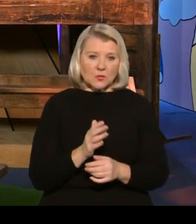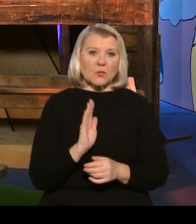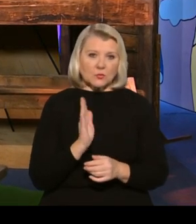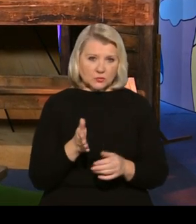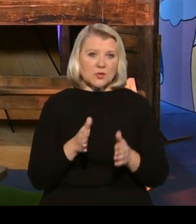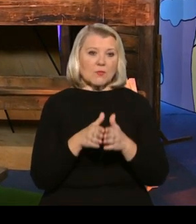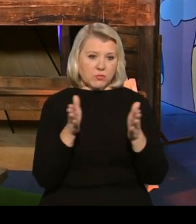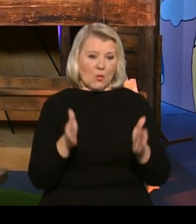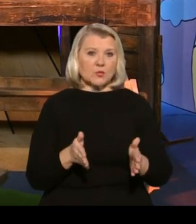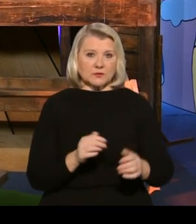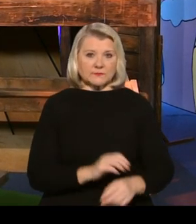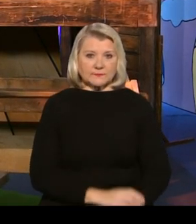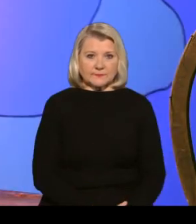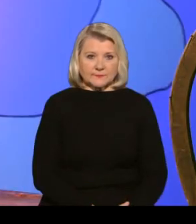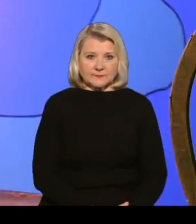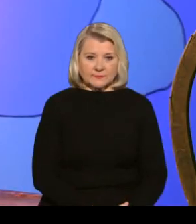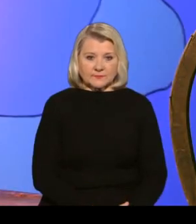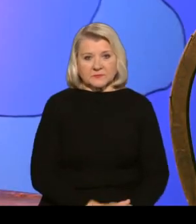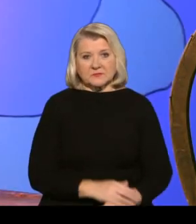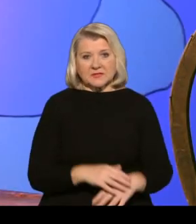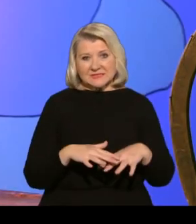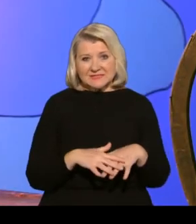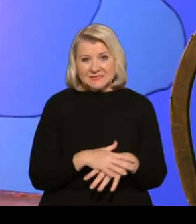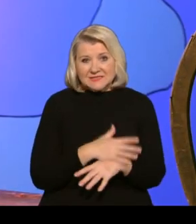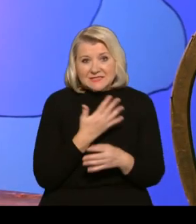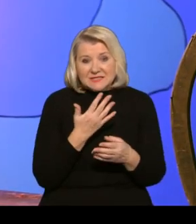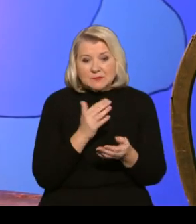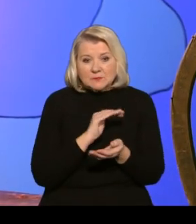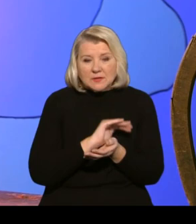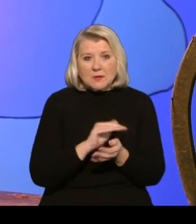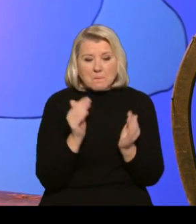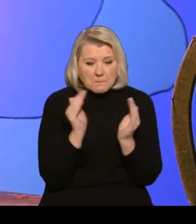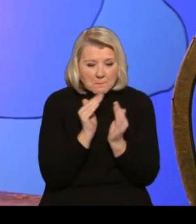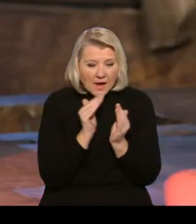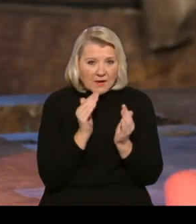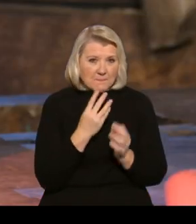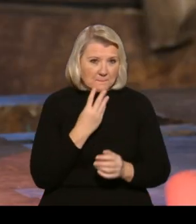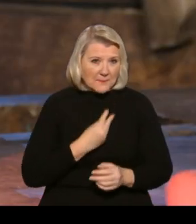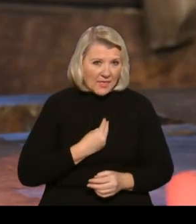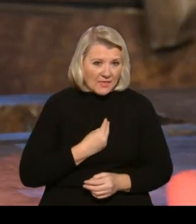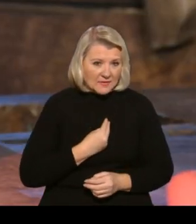boudička, ano. Není třeba pro nějakého malilinkatého pejska?